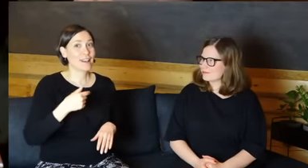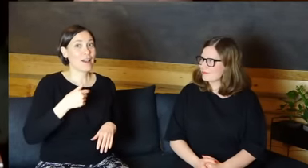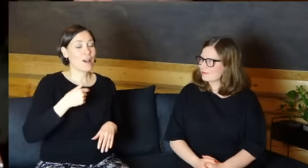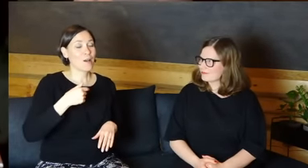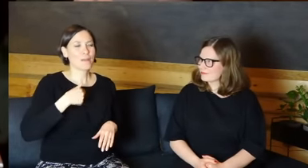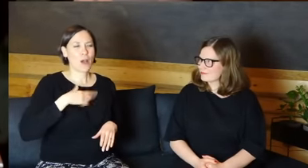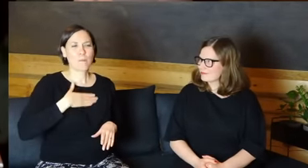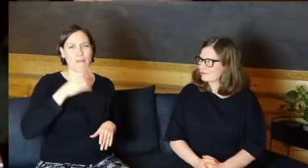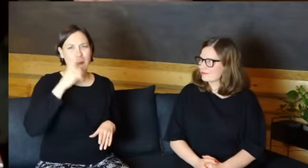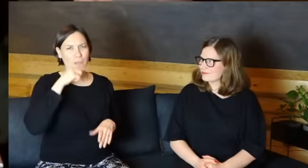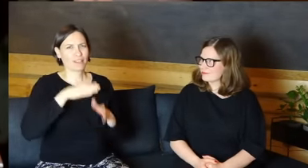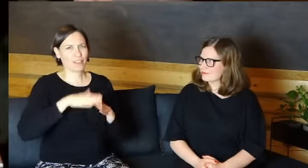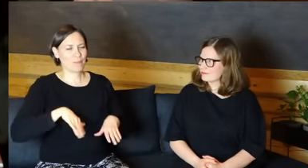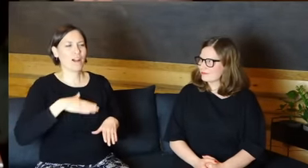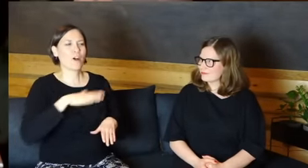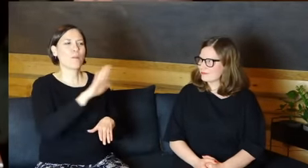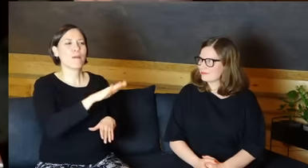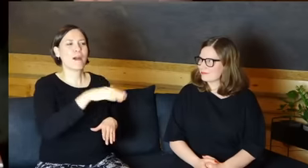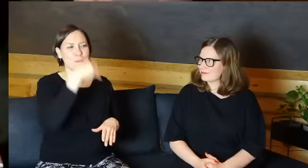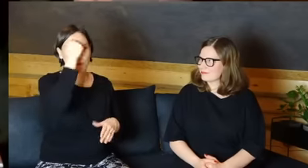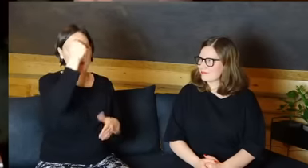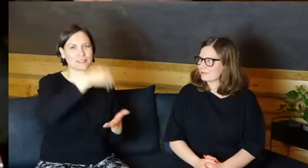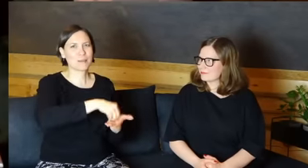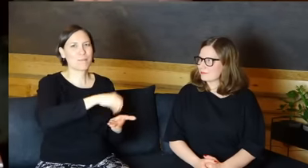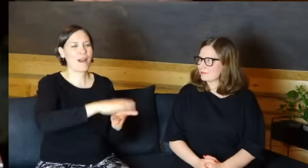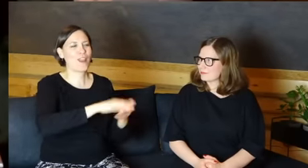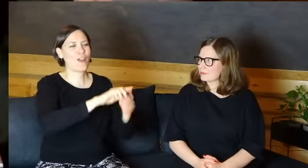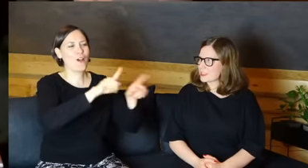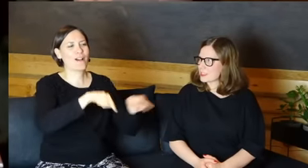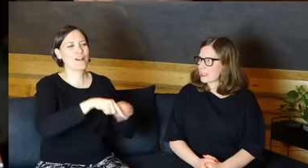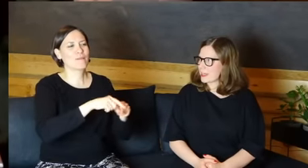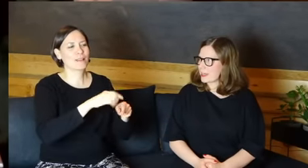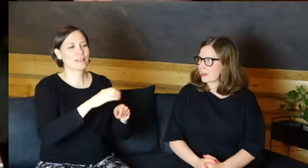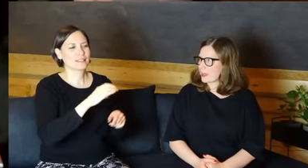sun muistiinpanoja tuolla CRM:ssä. Ne on niin hauskoja.